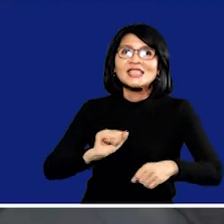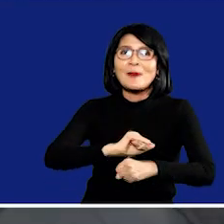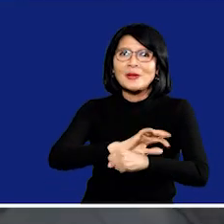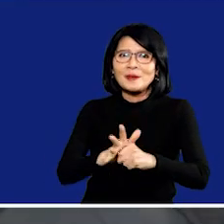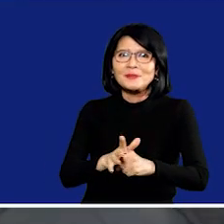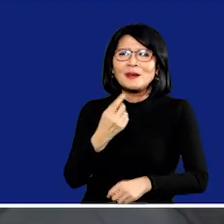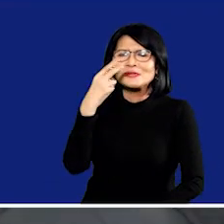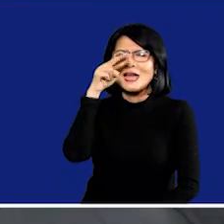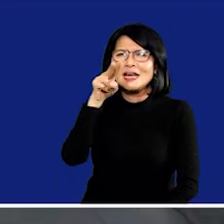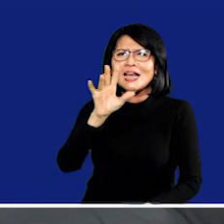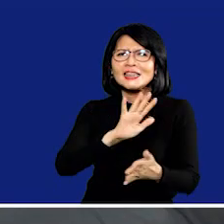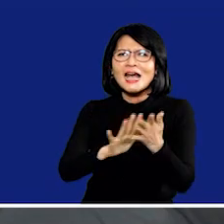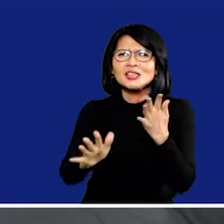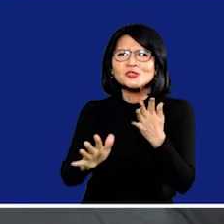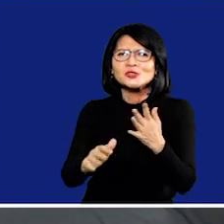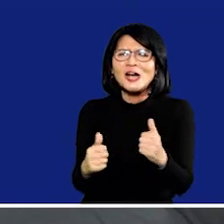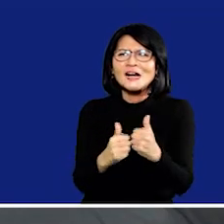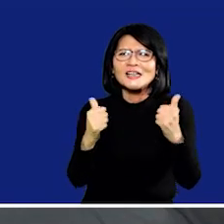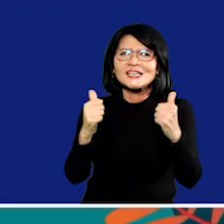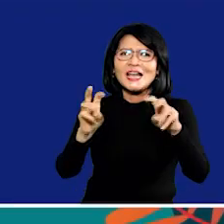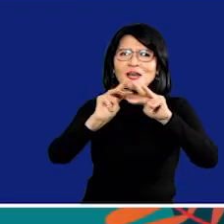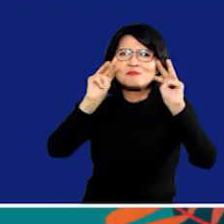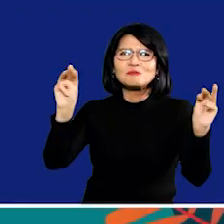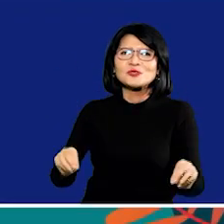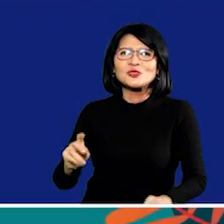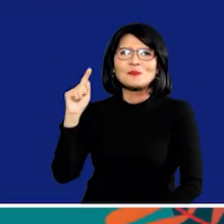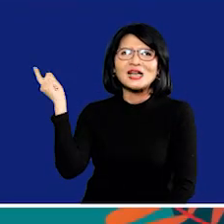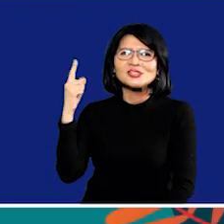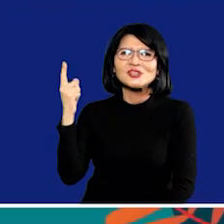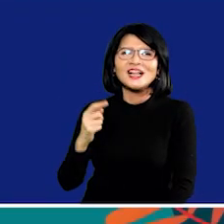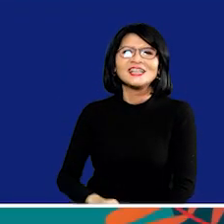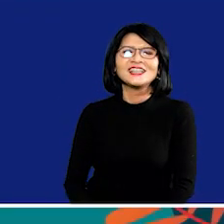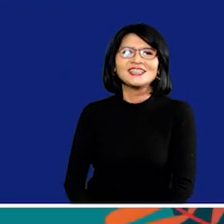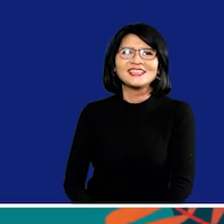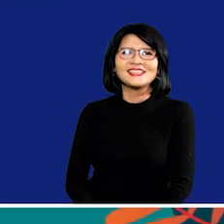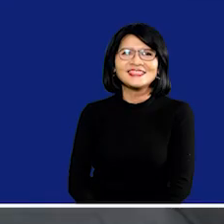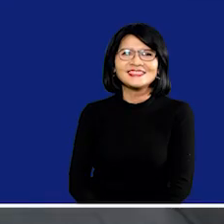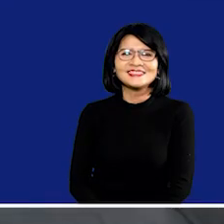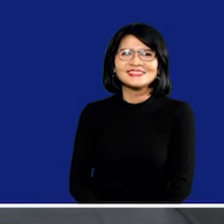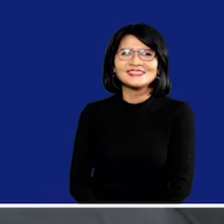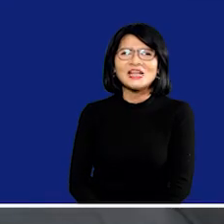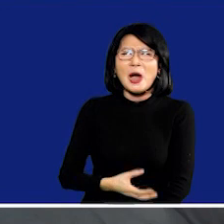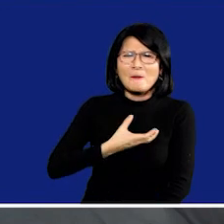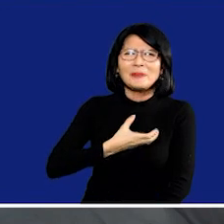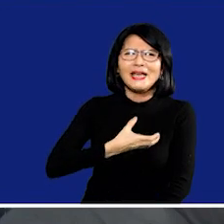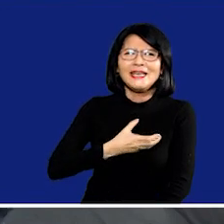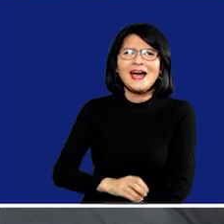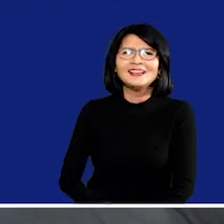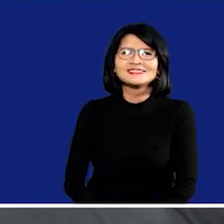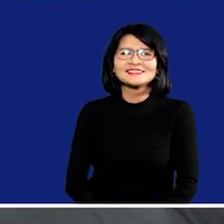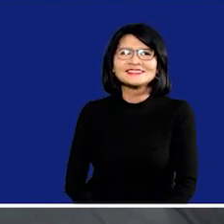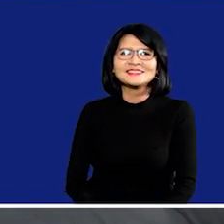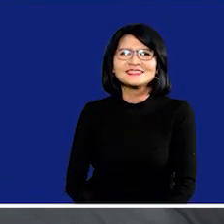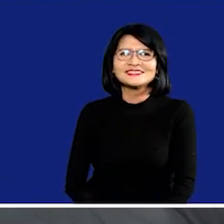pandemi ini bisa langsung lihat ya. Seperti apa? Keren banget memang Museum Nasional. Amin, Pak. Pingin banget